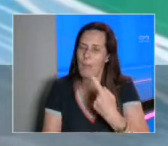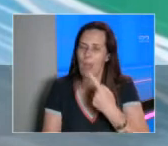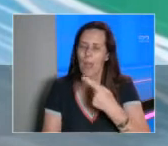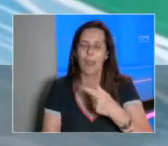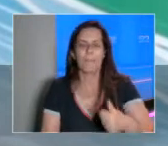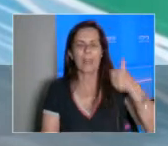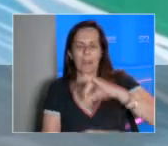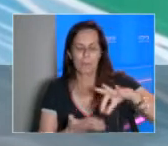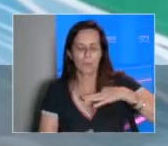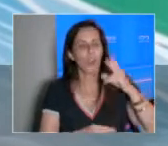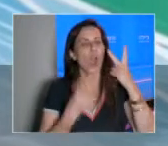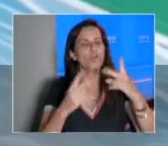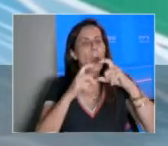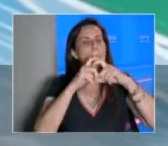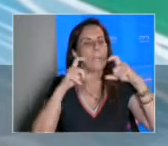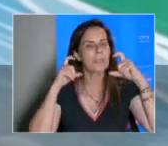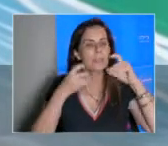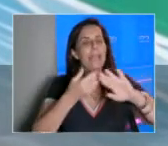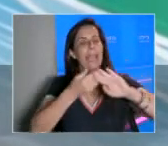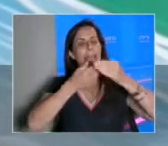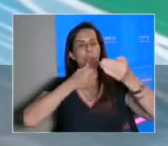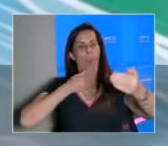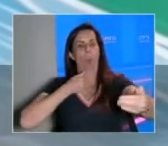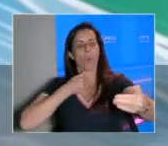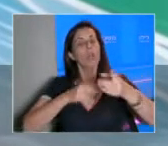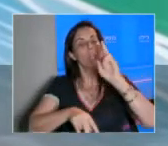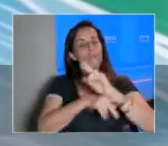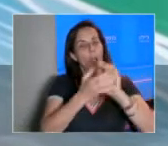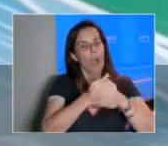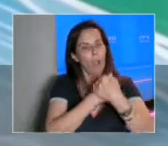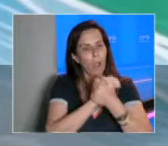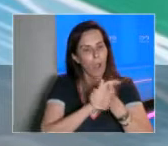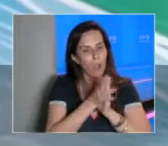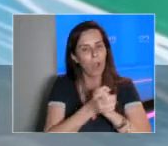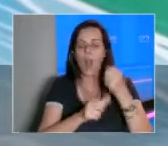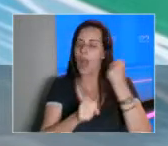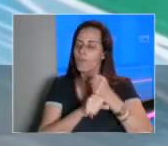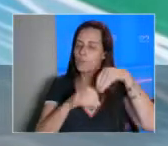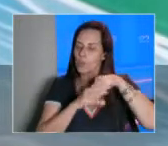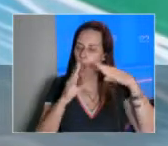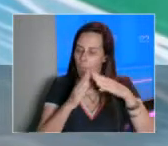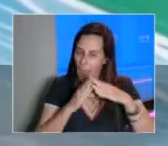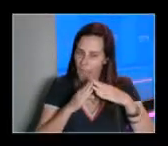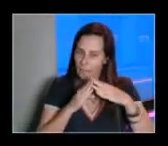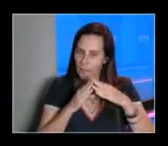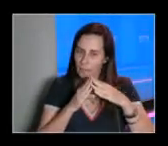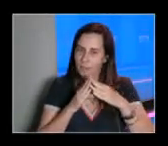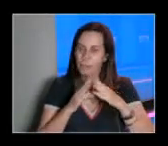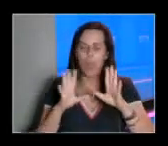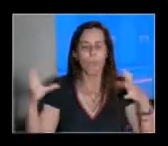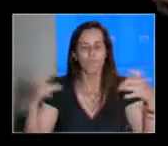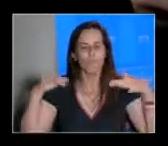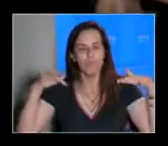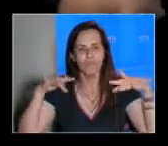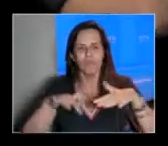לוי. מסכות, ריחוק חברתי, היגיינה, עבודה מהבית, מניעת קבוצות גדולות